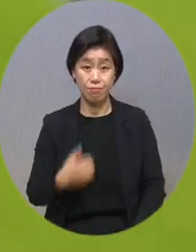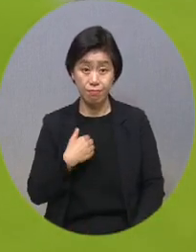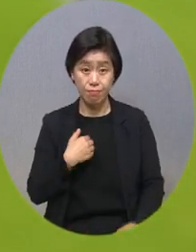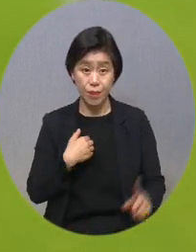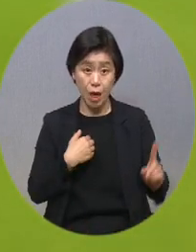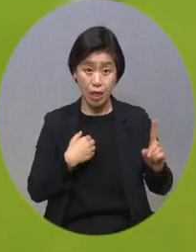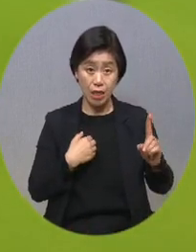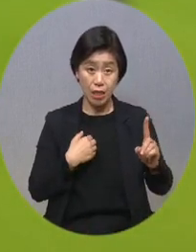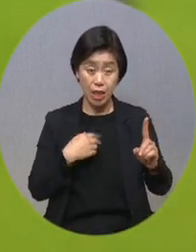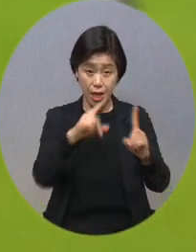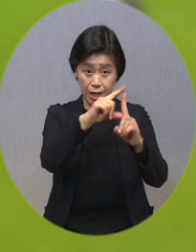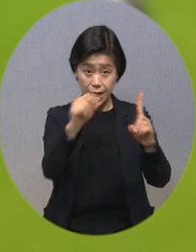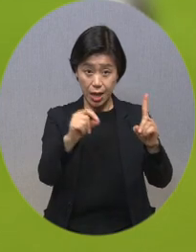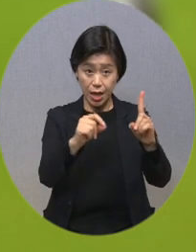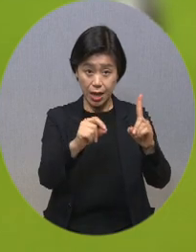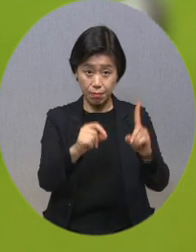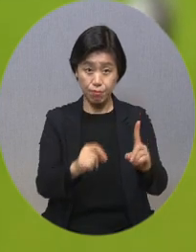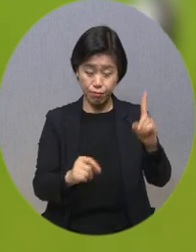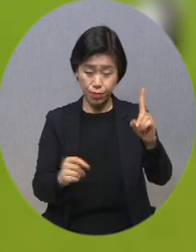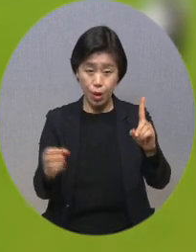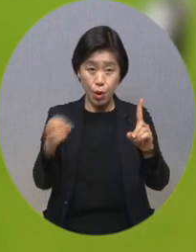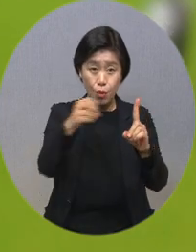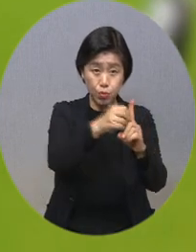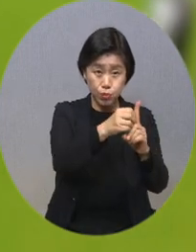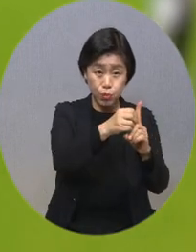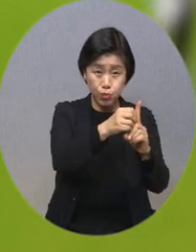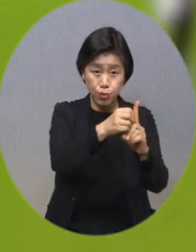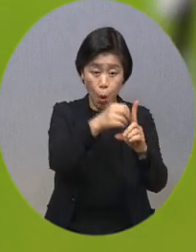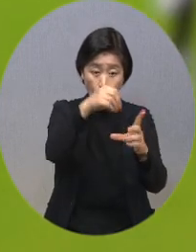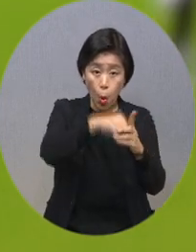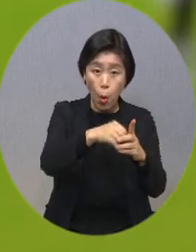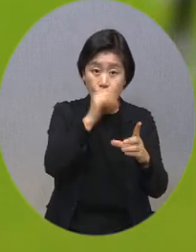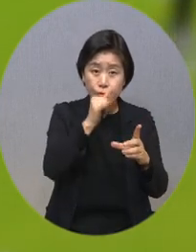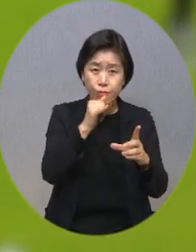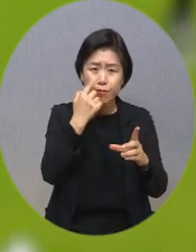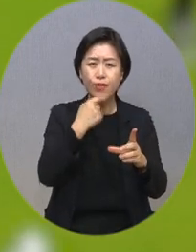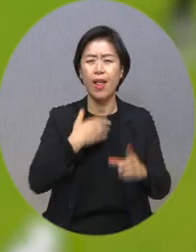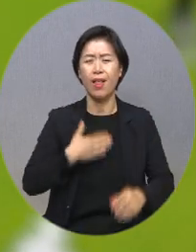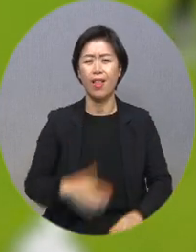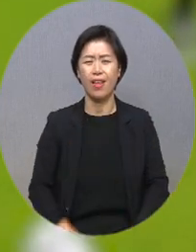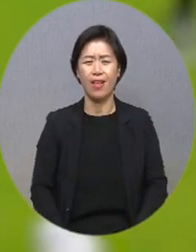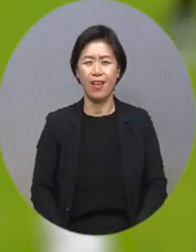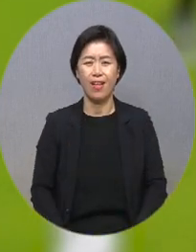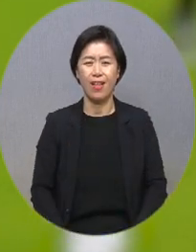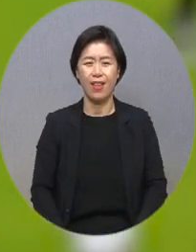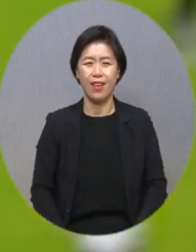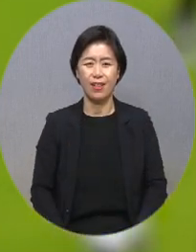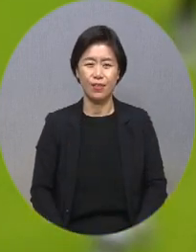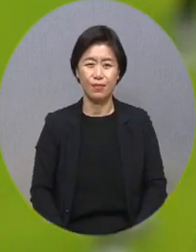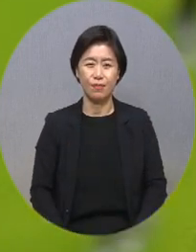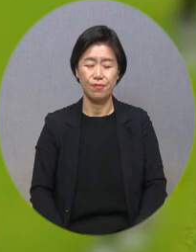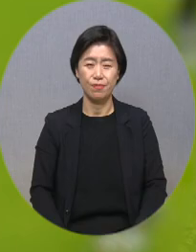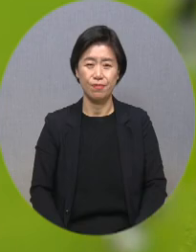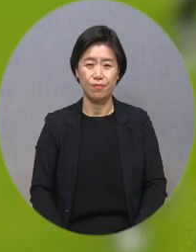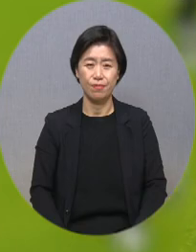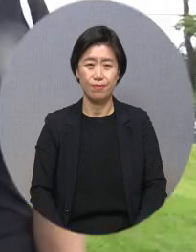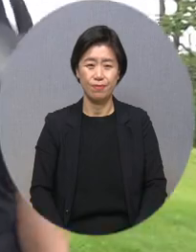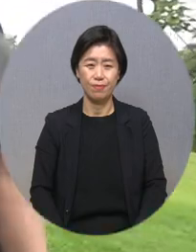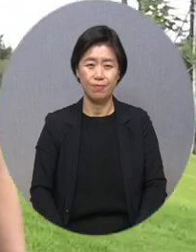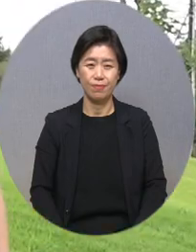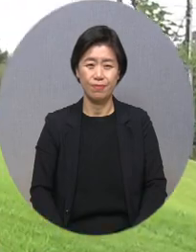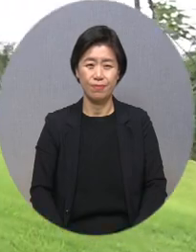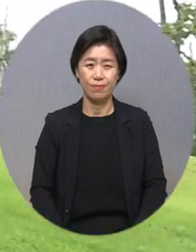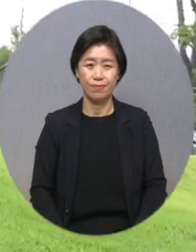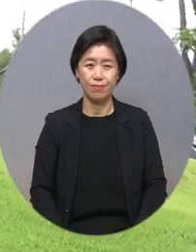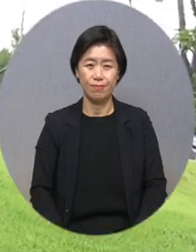확 쳤는데 근데 은지야, 나 지금 방송을 막 가정이 되게 치졸했어. 아니, 나는 아니, 다 치졸했어. 어, 연아가 되게 와. 자,